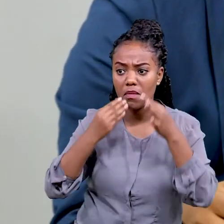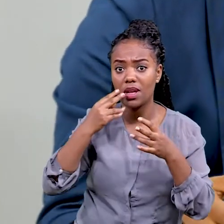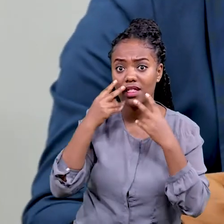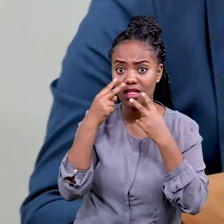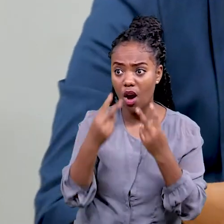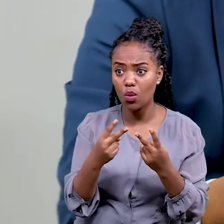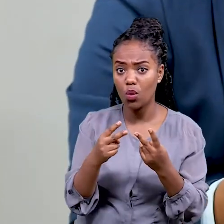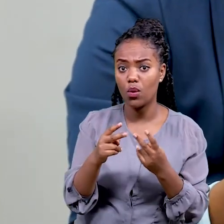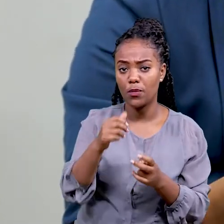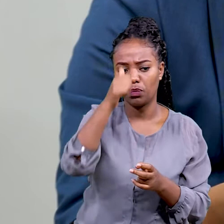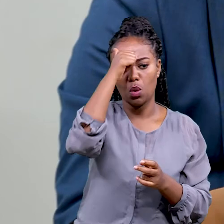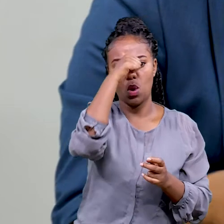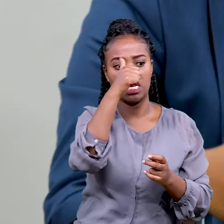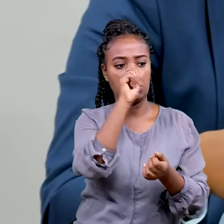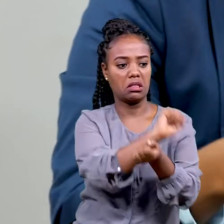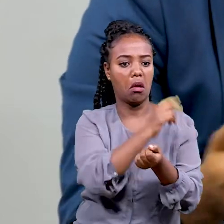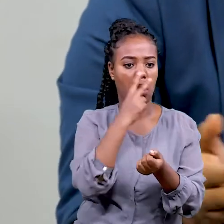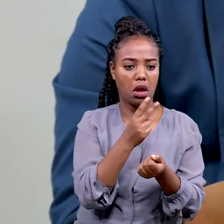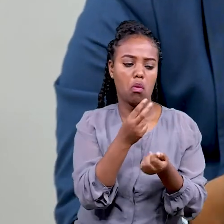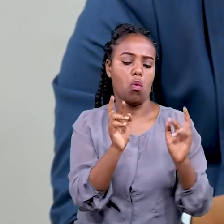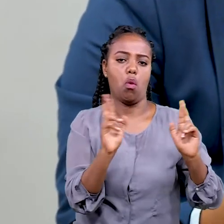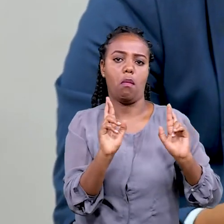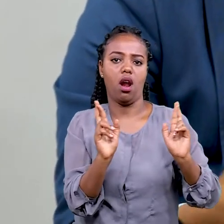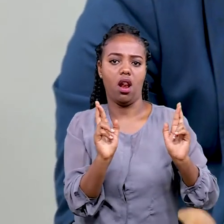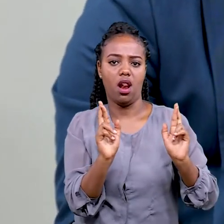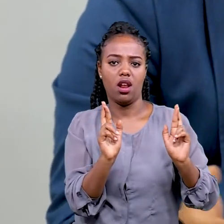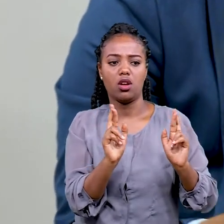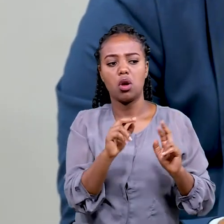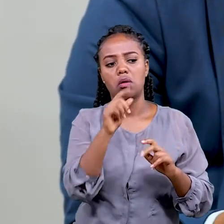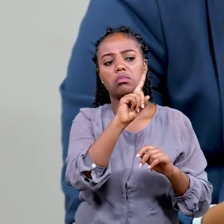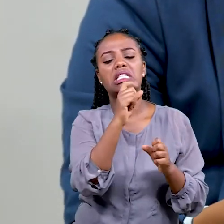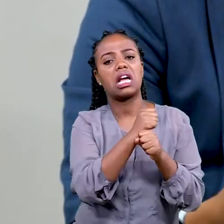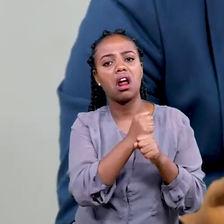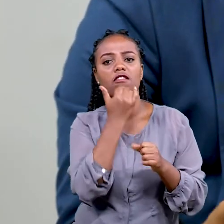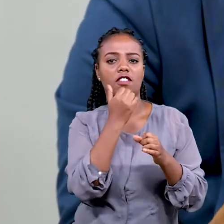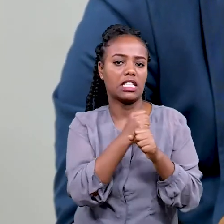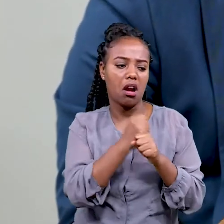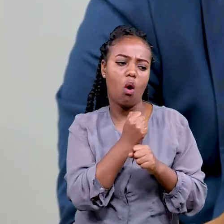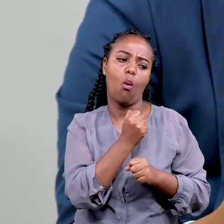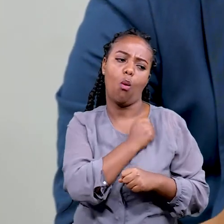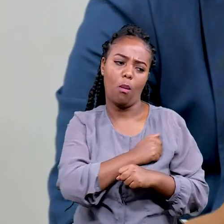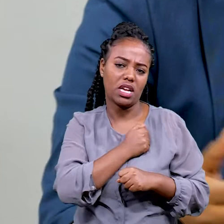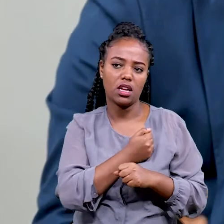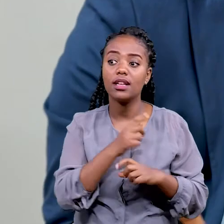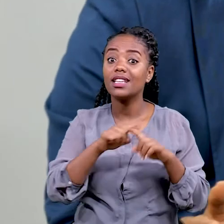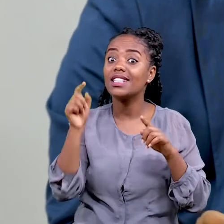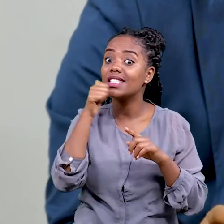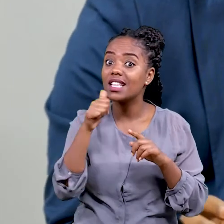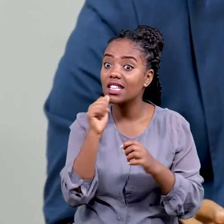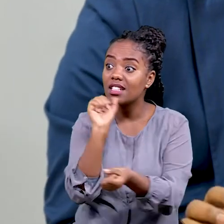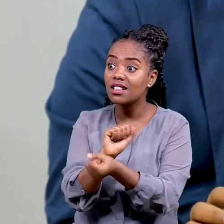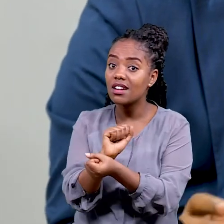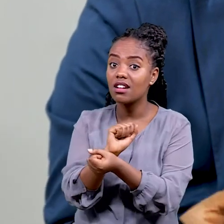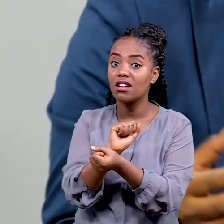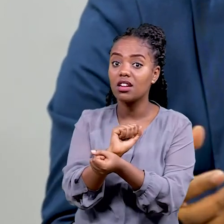ቢታዩ ወንድም ታራሚዎች ስታይ በቃ ኖርማል ነው ታርበ እንደዚህ አድርገው ነው ምናምን የማዘን አይነት ነገር፣ ሴት ታራሚዎችን